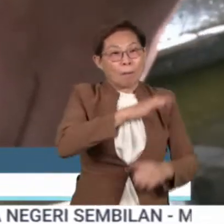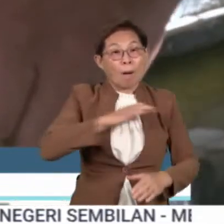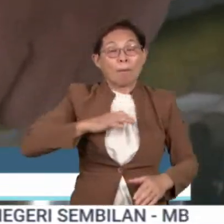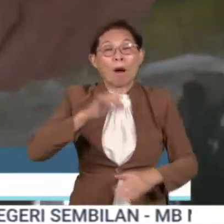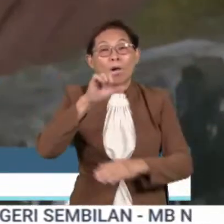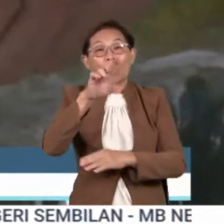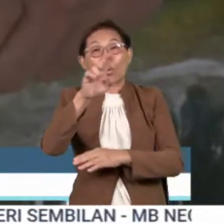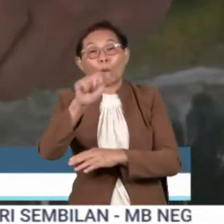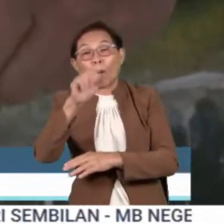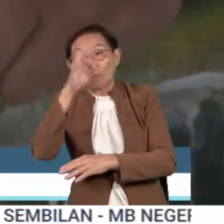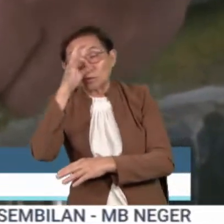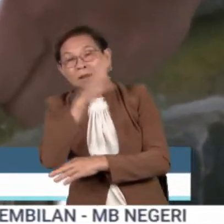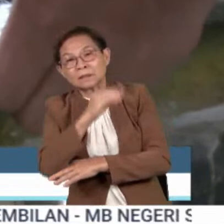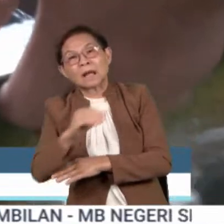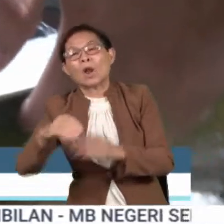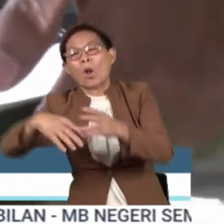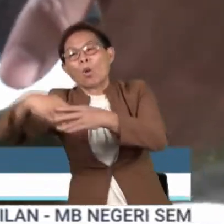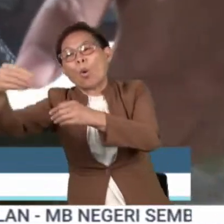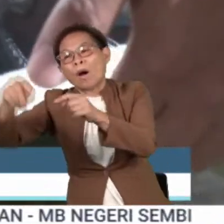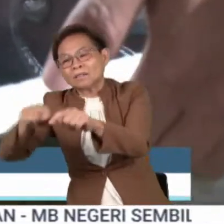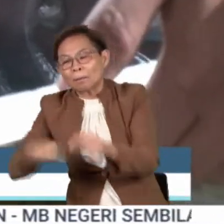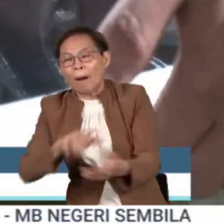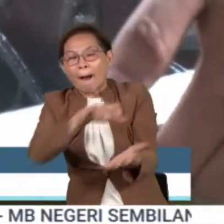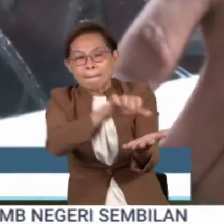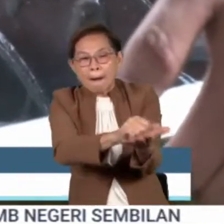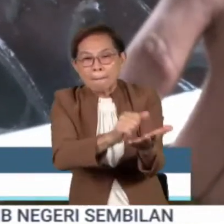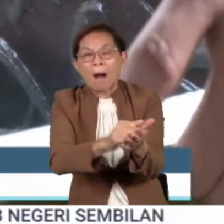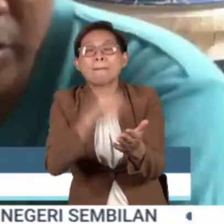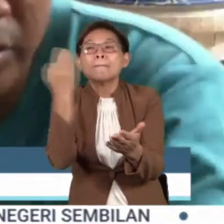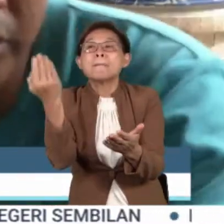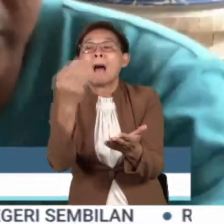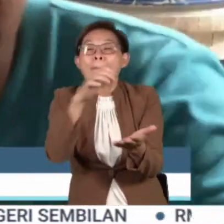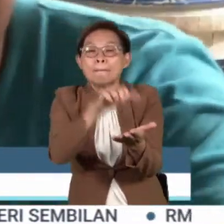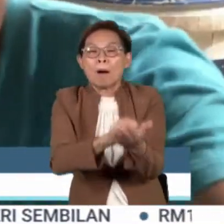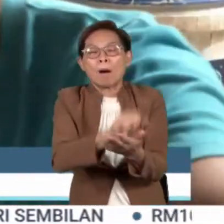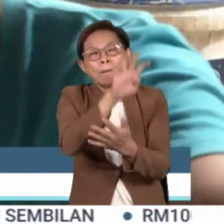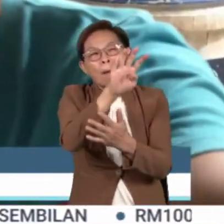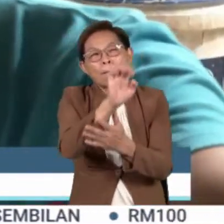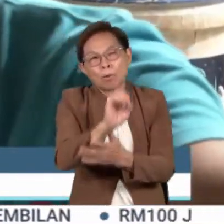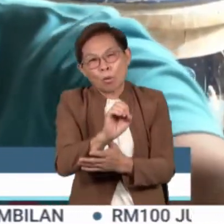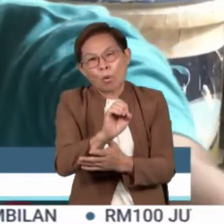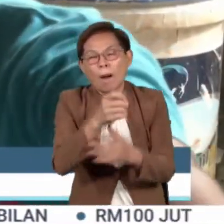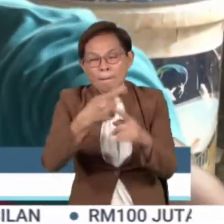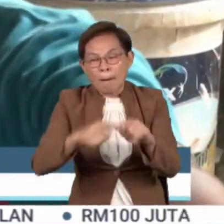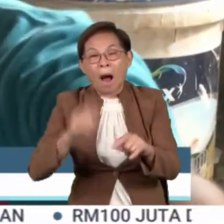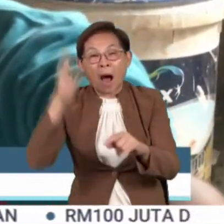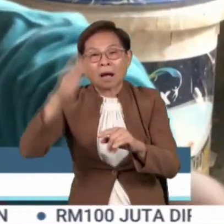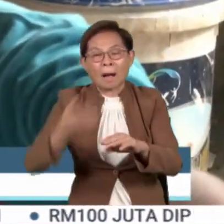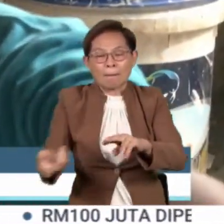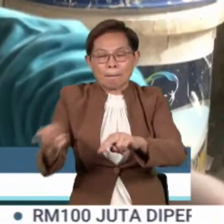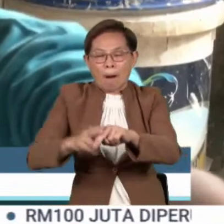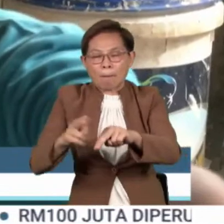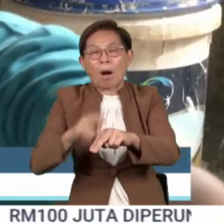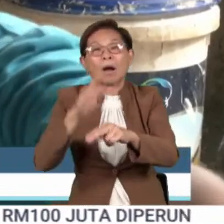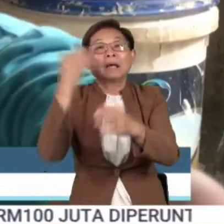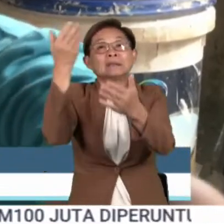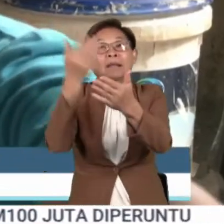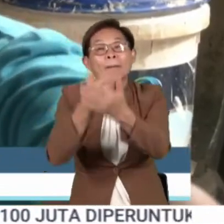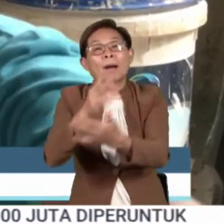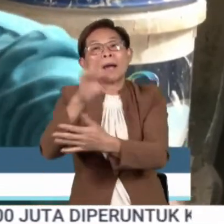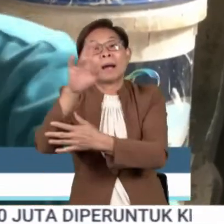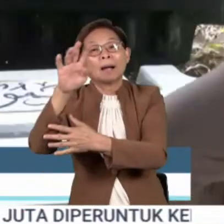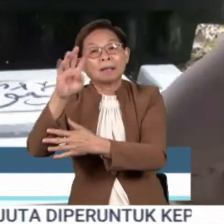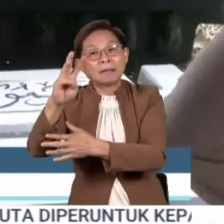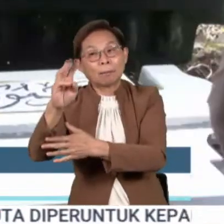tumpahan dari luar daerah itu biasanya dia menerima tumpahan kira-kira 40 pasang tapi akan meningkat sehingga 60 pasang pada musim